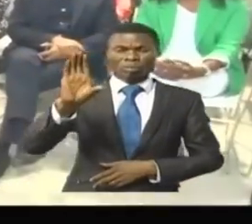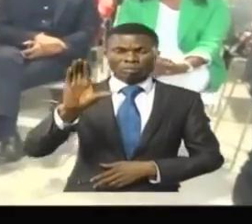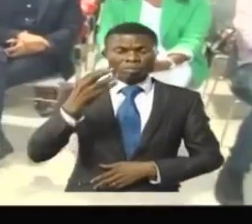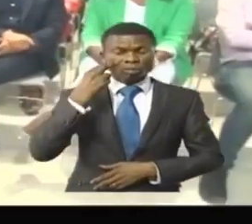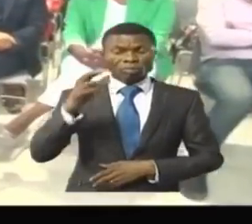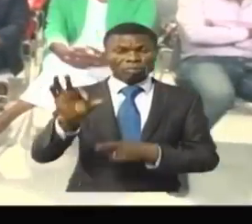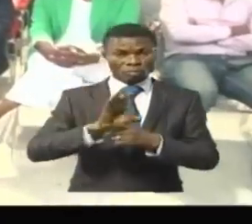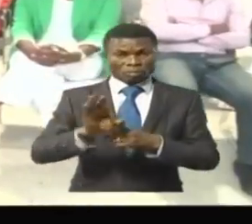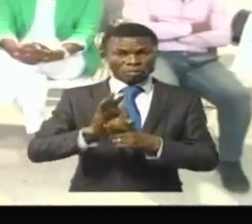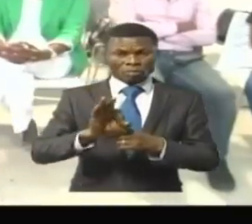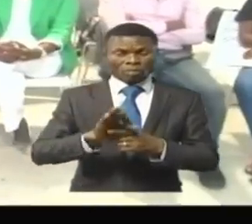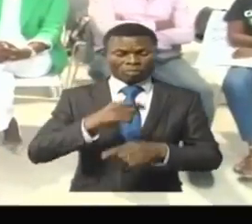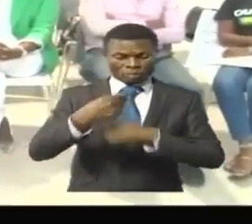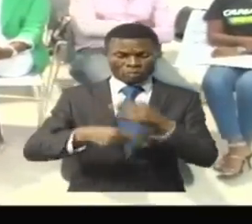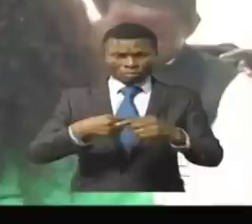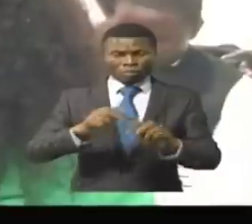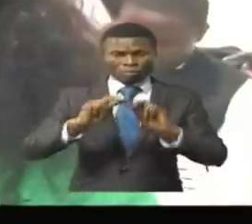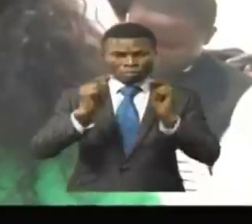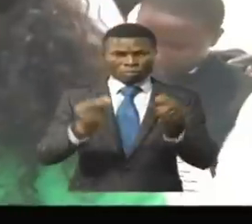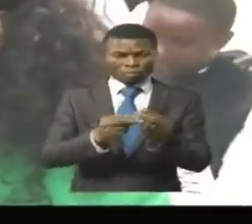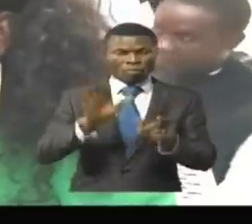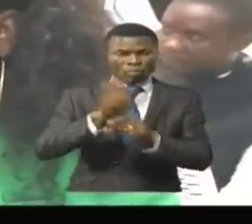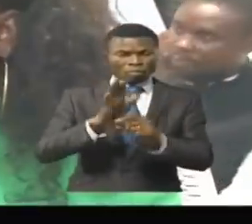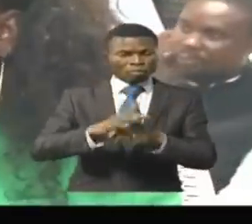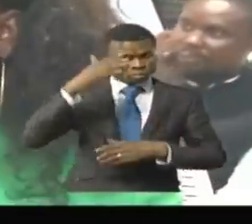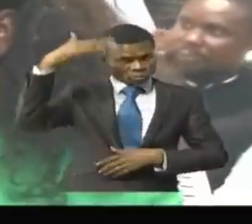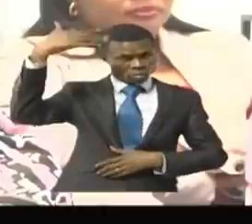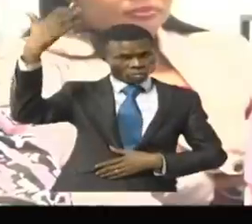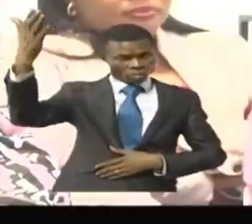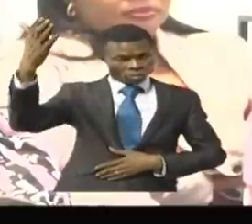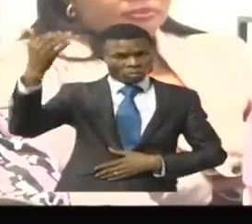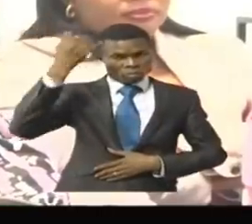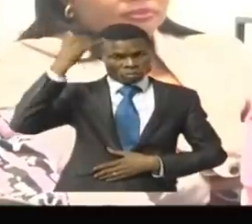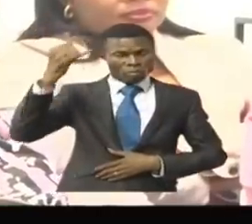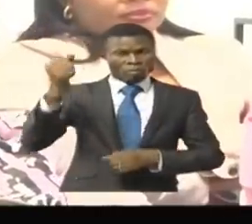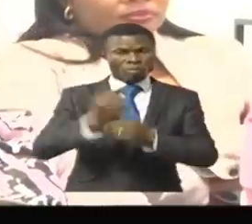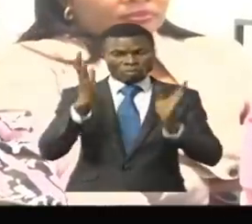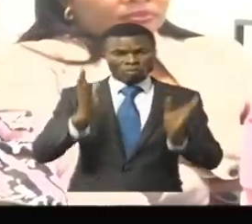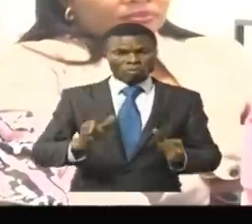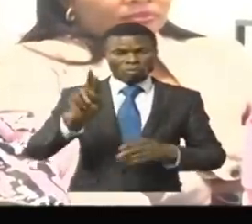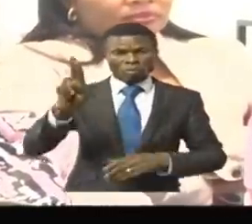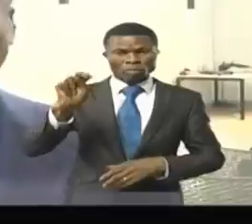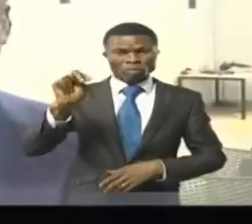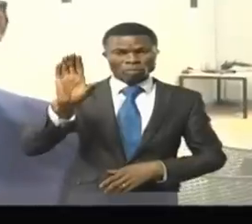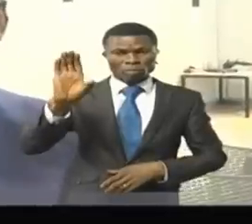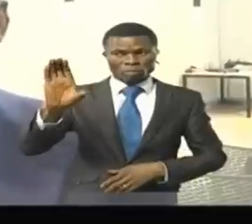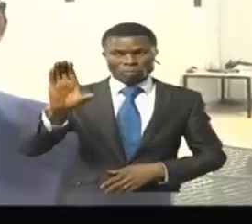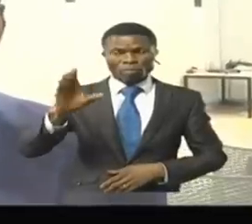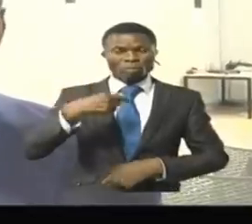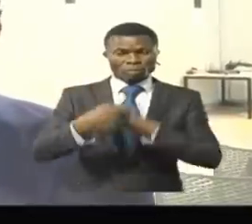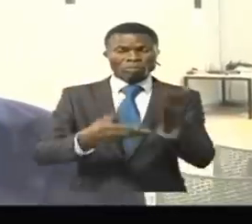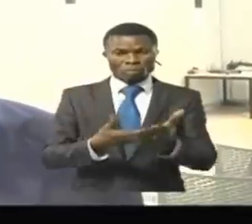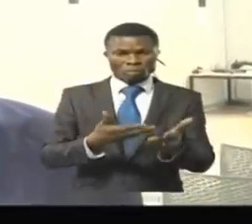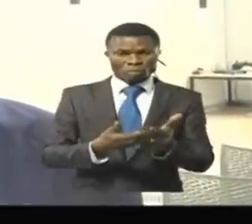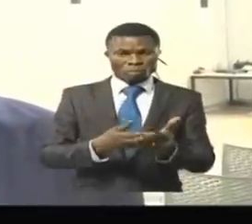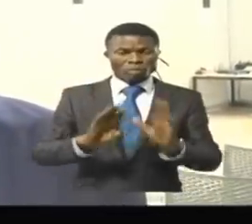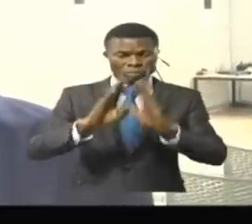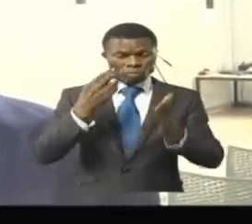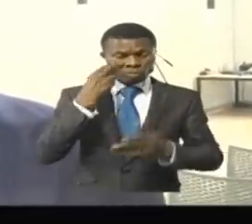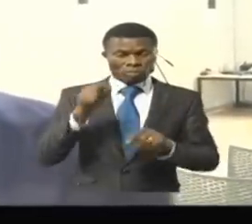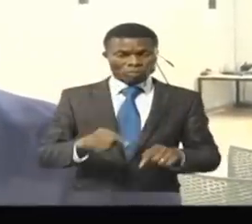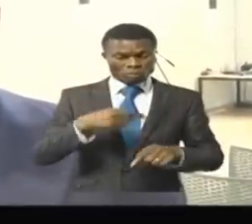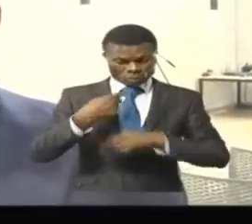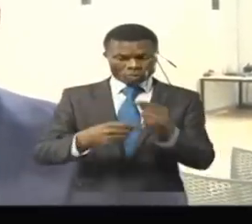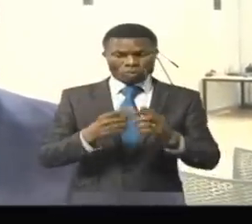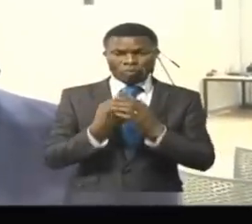cette formation est le commencement d'une série de formations à l'intention des agents et cadres de la RTNC. Ce n'est qu'un début, hein, ce que vous venez d'avoir aujourd'hui. Ce n'est qu'un